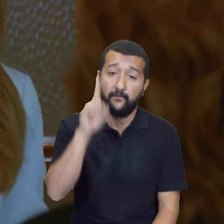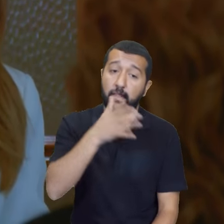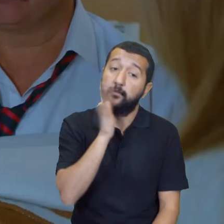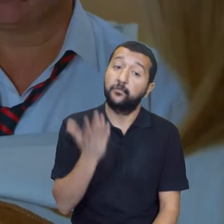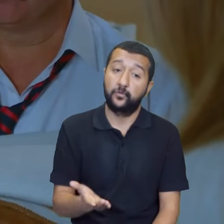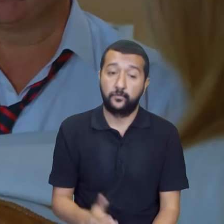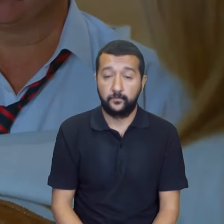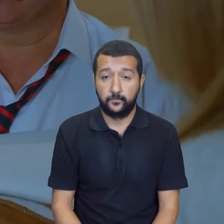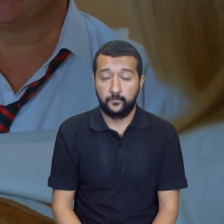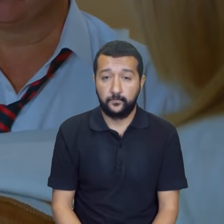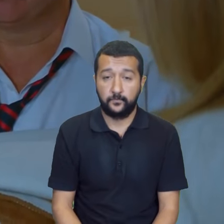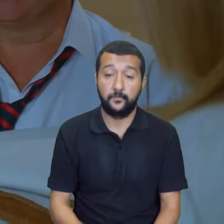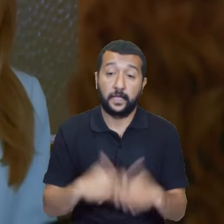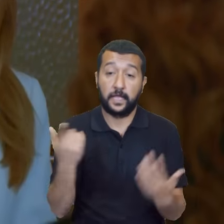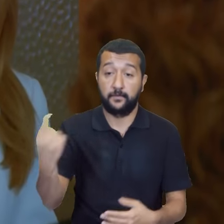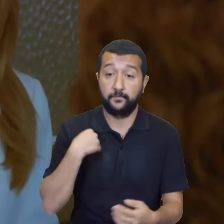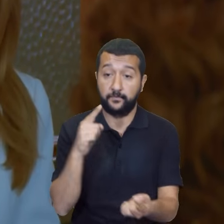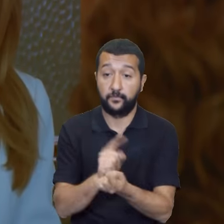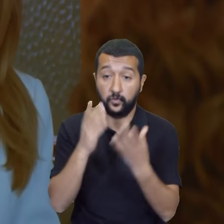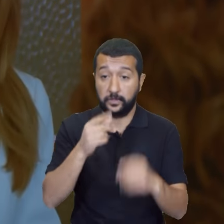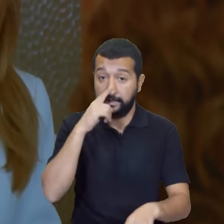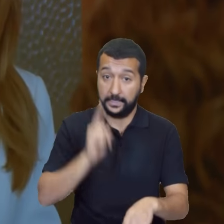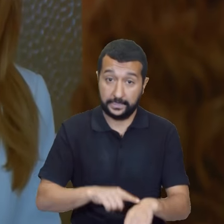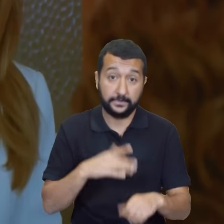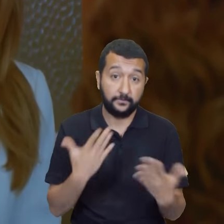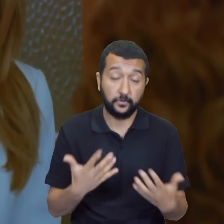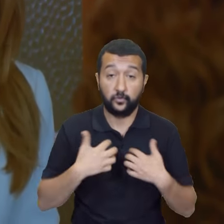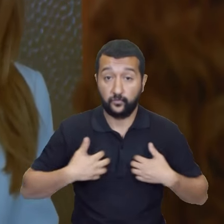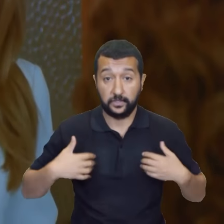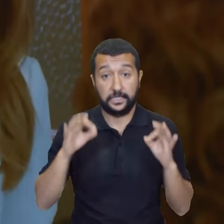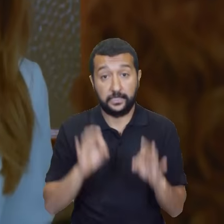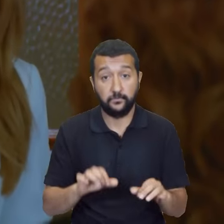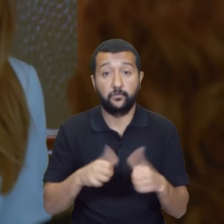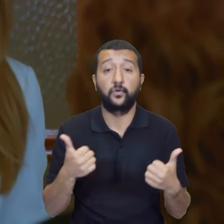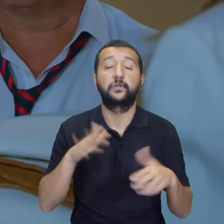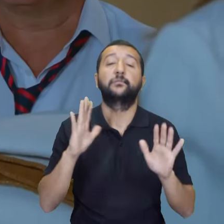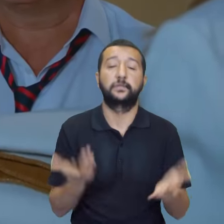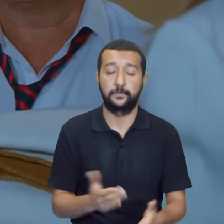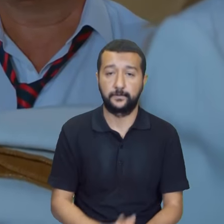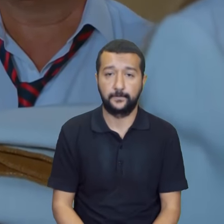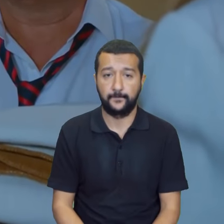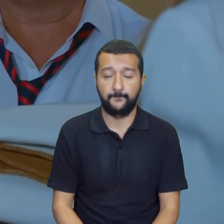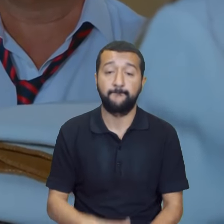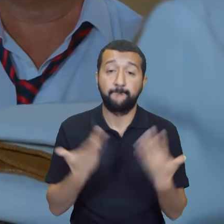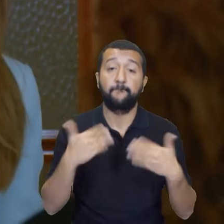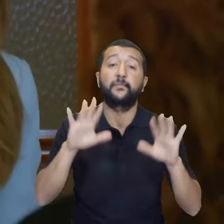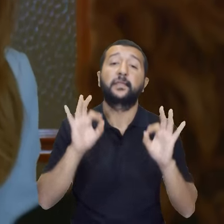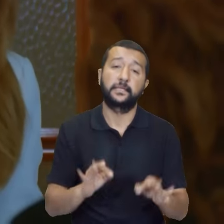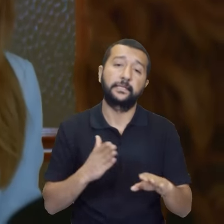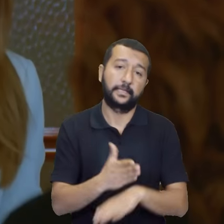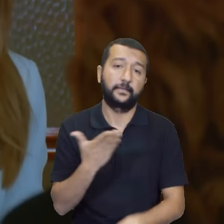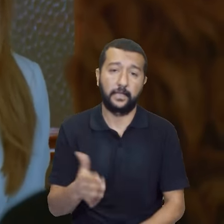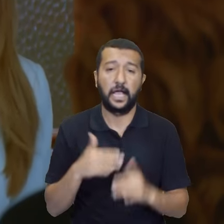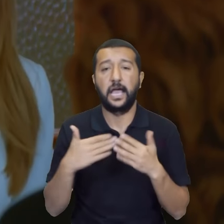Vallahi bilmiyorum. Eğer birbirimize olan inancımız, güvenimiz tamsa boşanmayız. Ama değilse